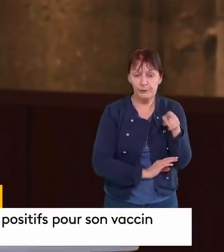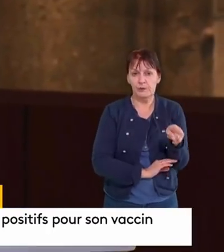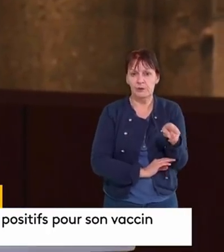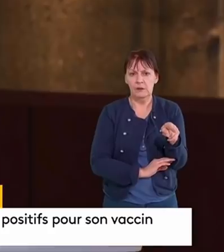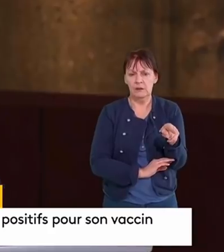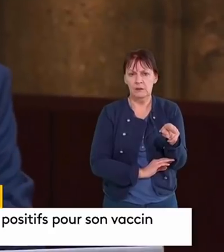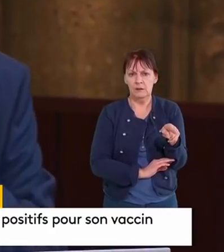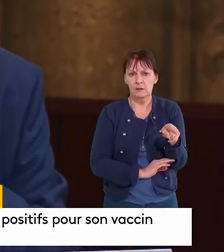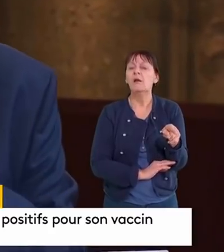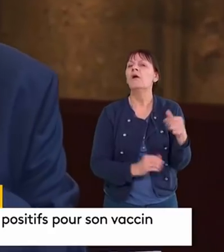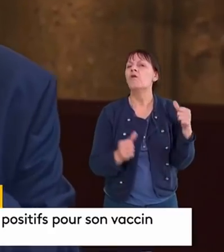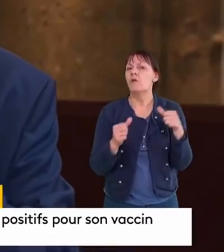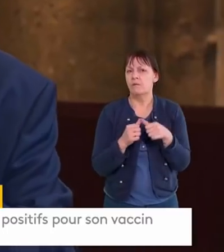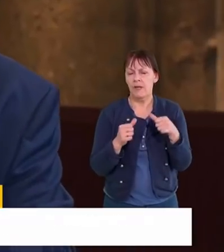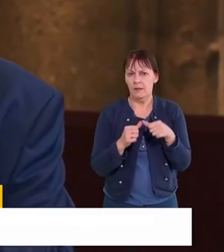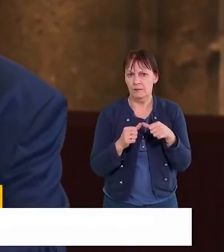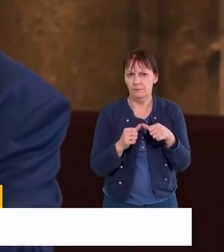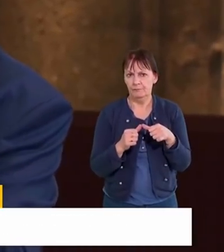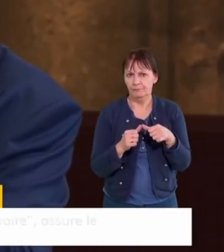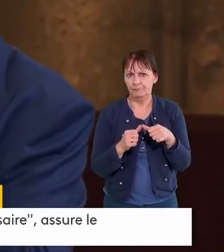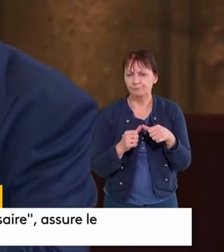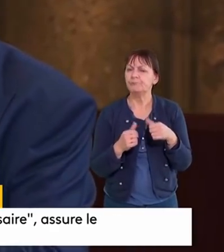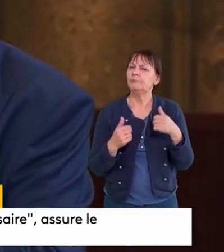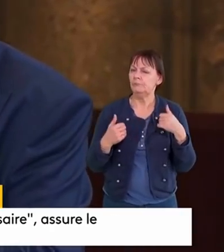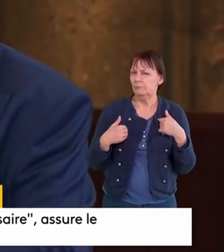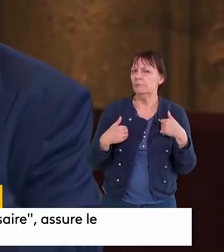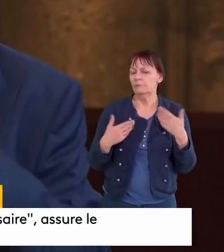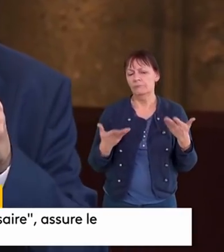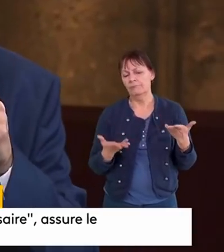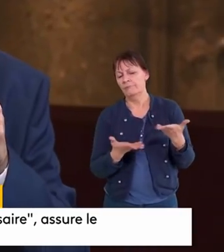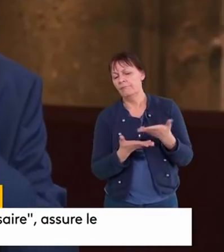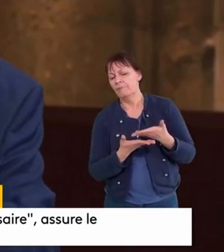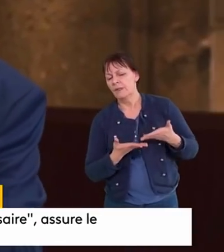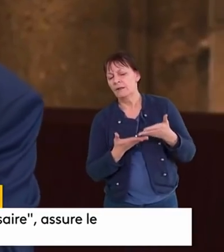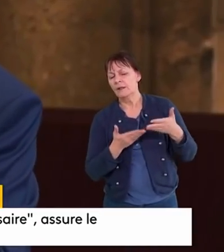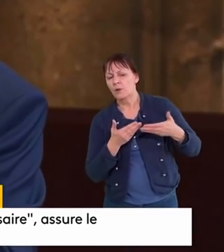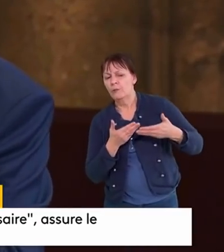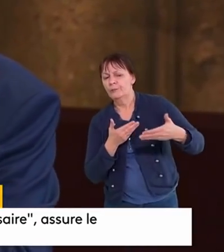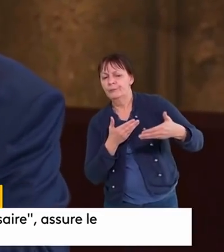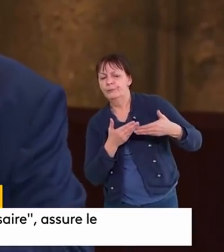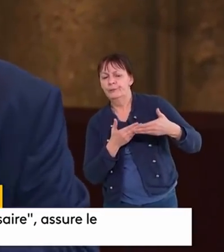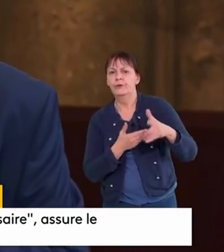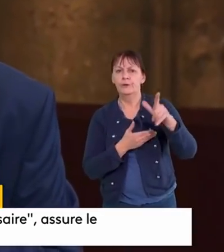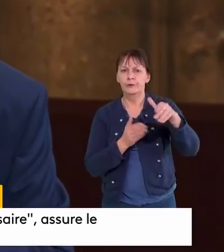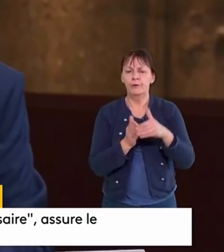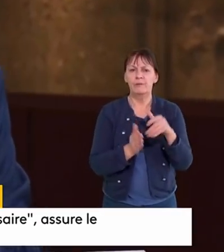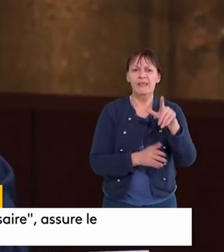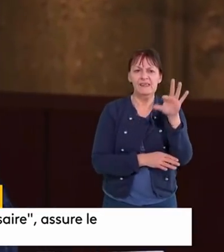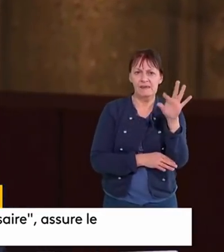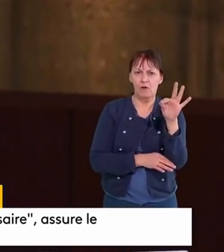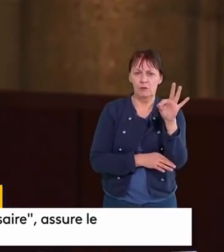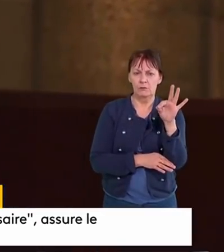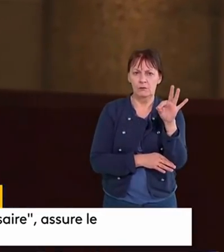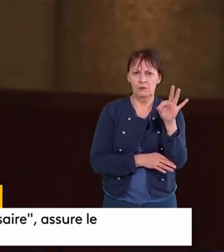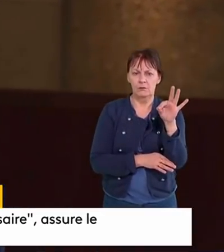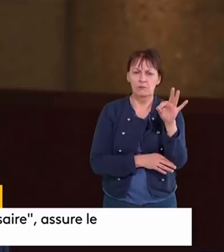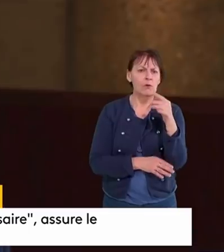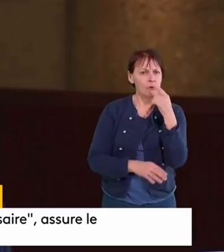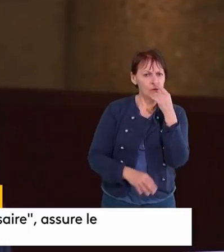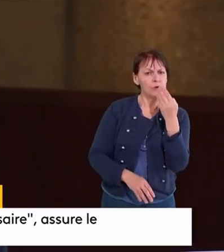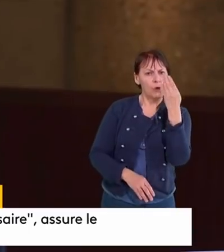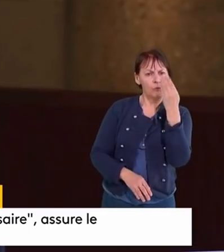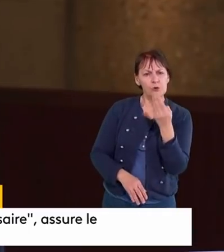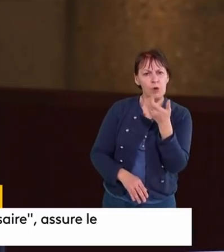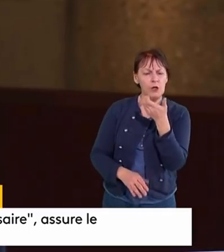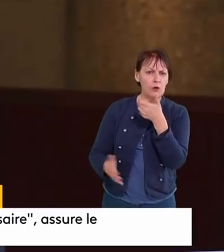plus d'électricité, nous devrons investir. Donc je parie sur un scénario d'ici 2050 où nous aurons besoin entre 650